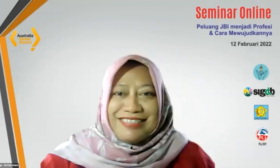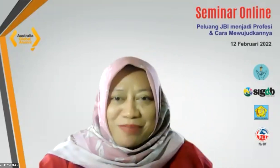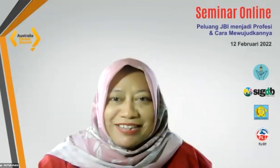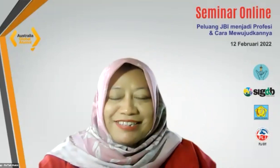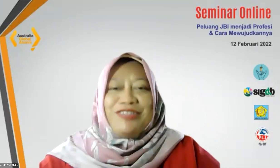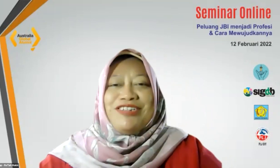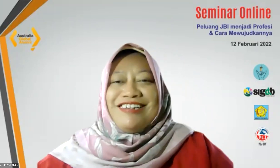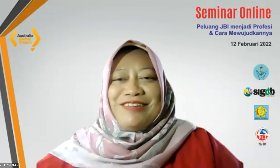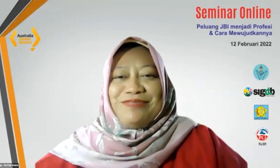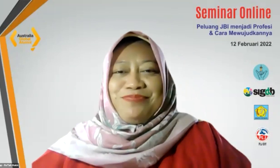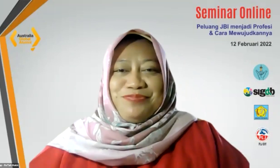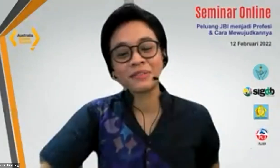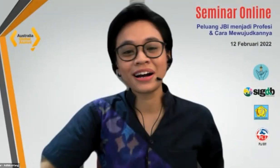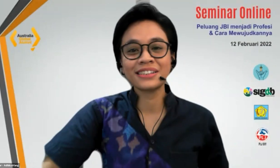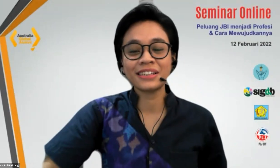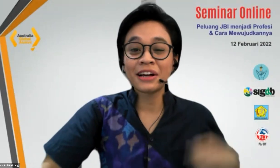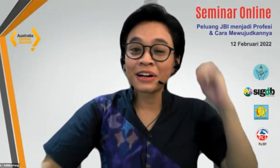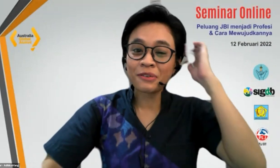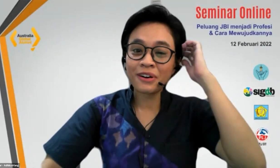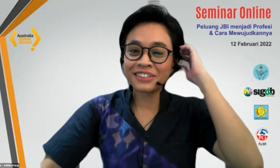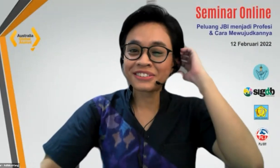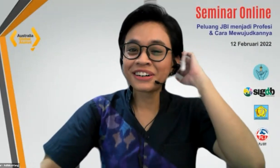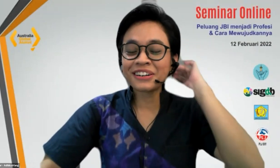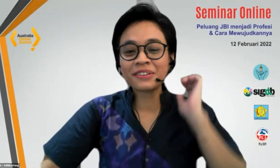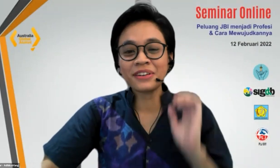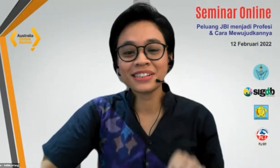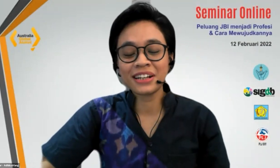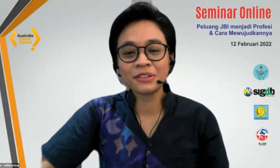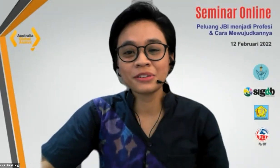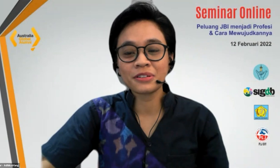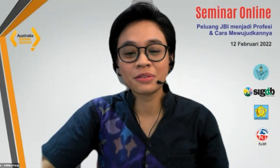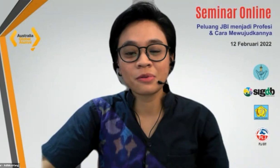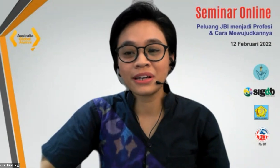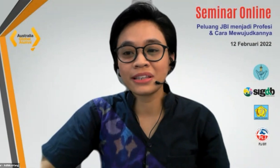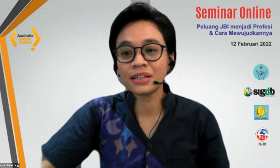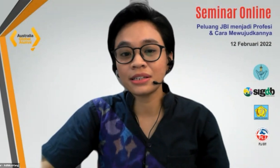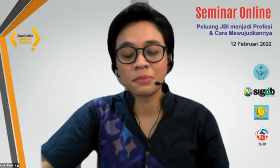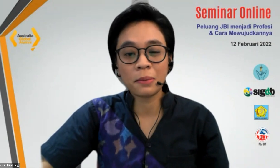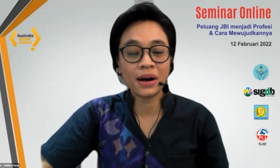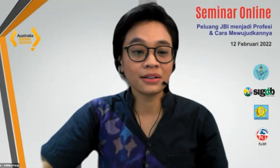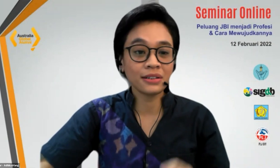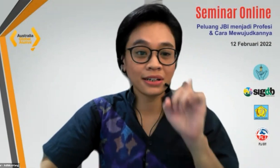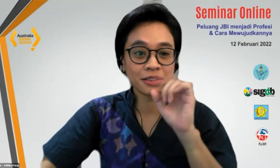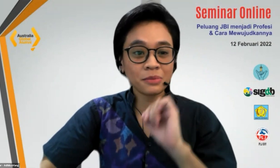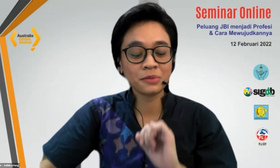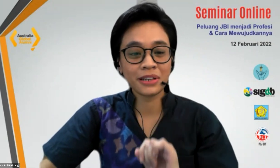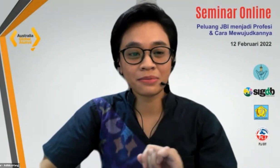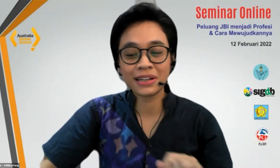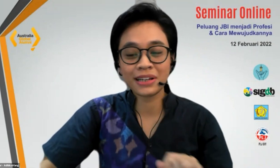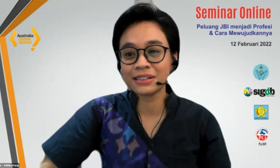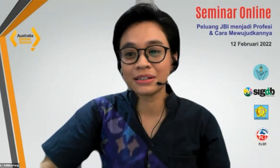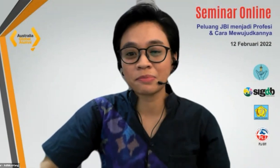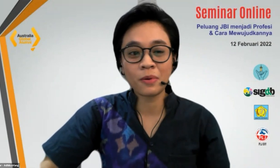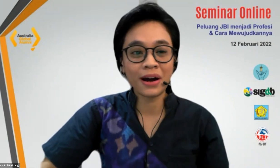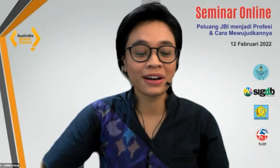Terima kasih itu saja Terima kasih waduh luar biasa sekali untuk semuanya jadi memang Sebelum